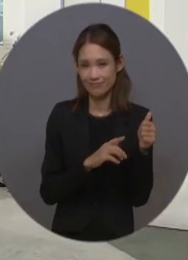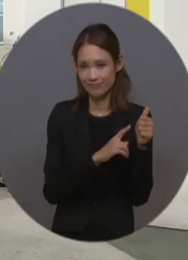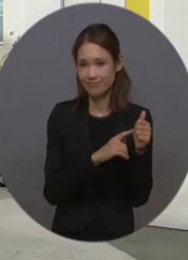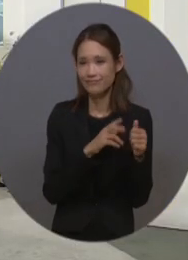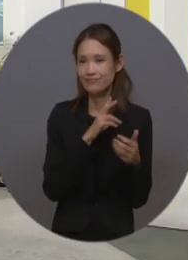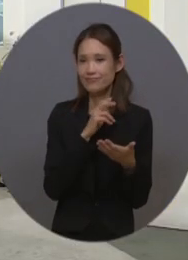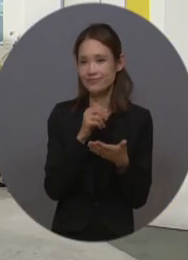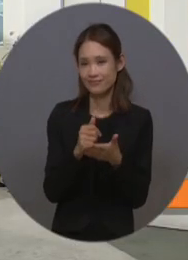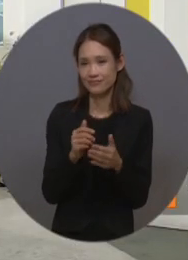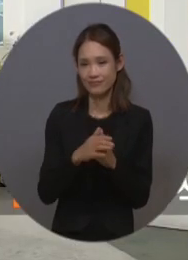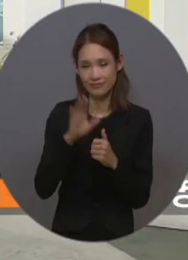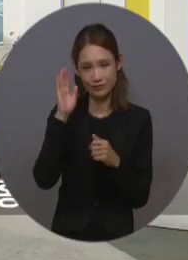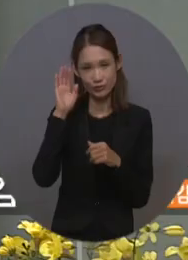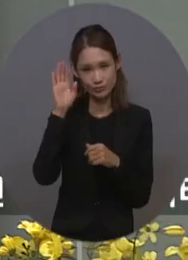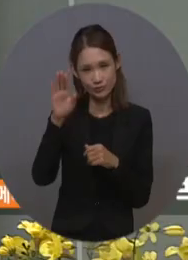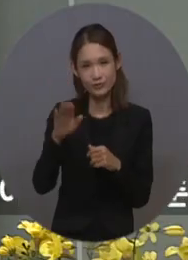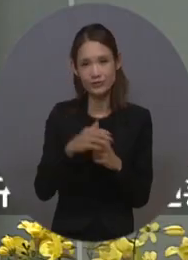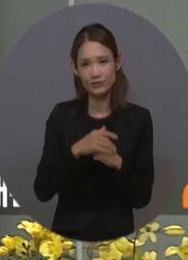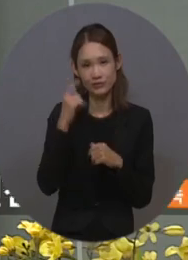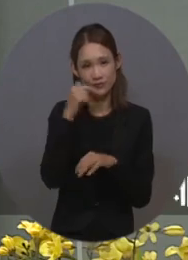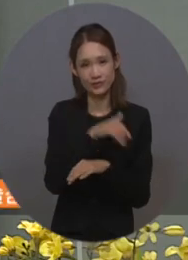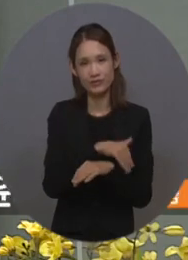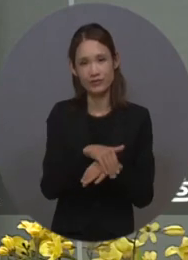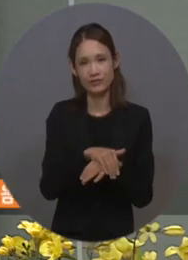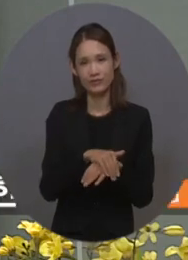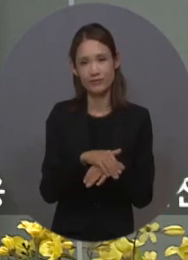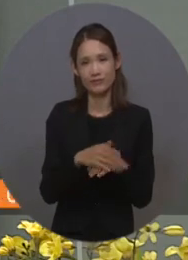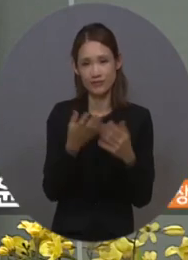의원님 앞으로의 미래의 계획도